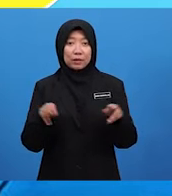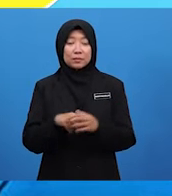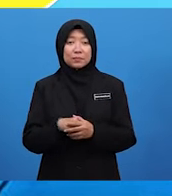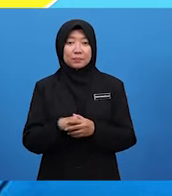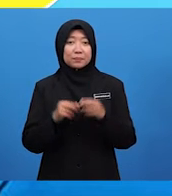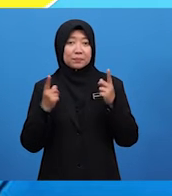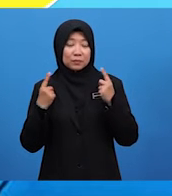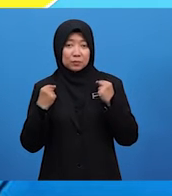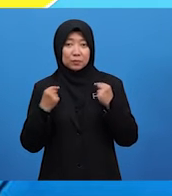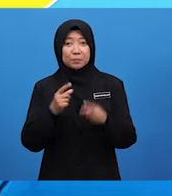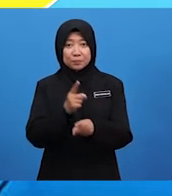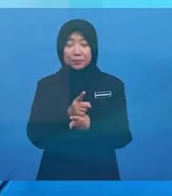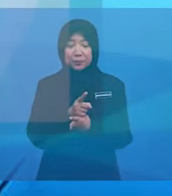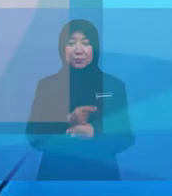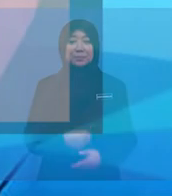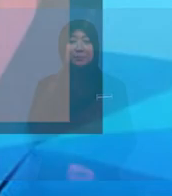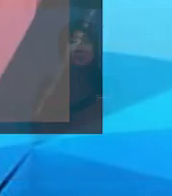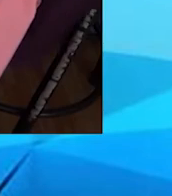lisu tepat.